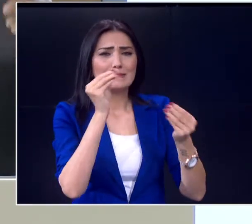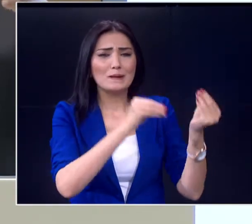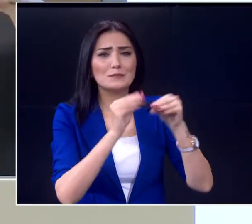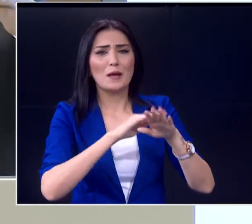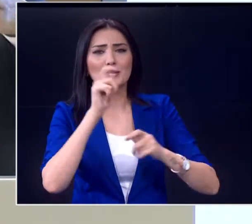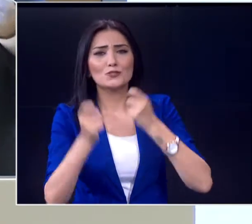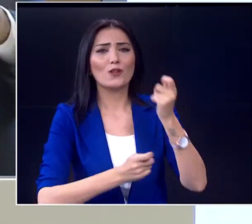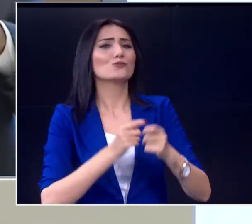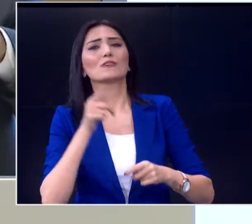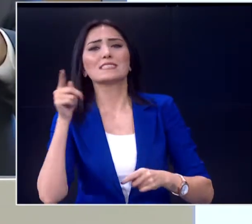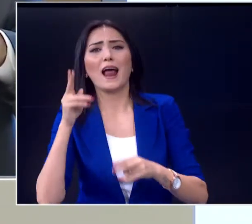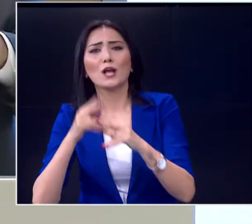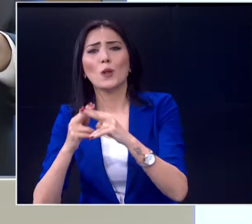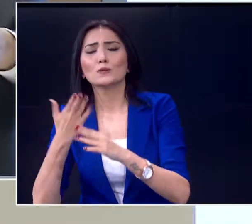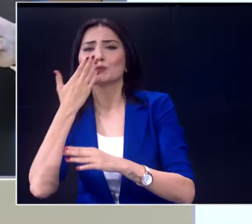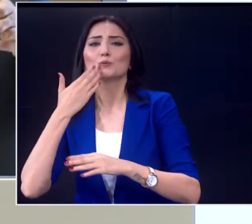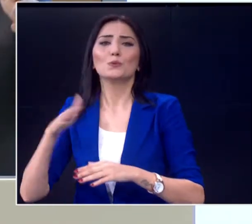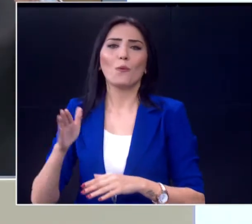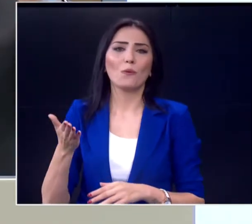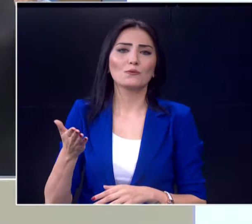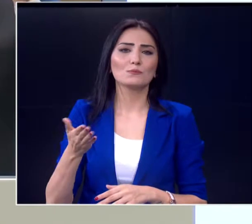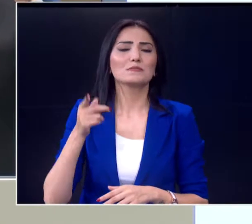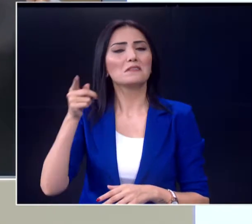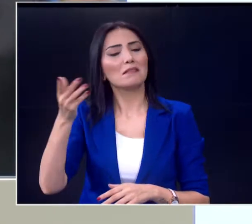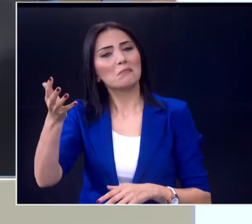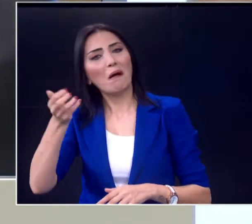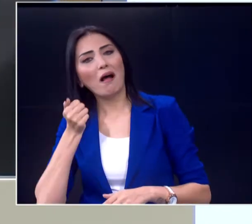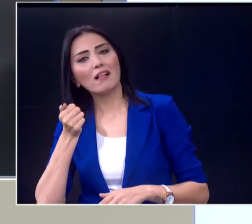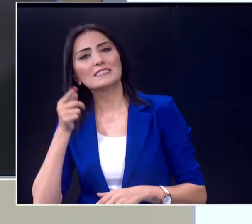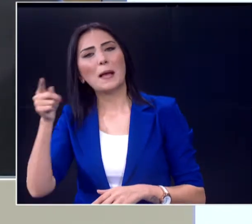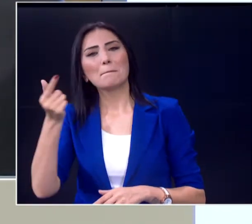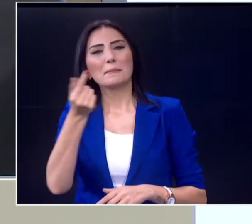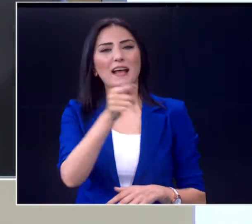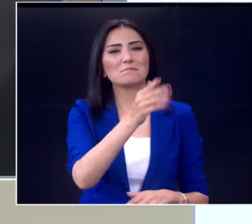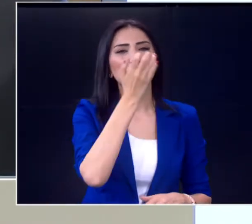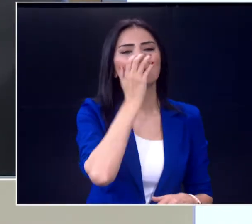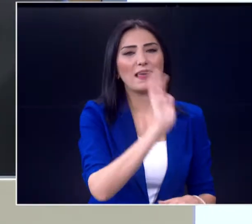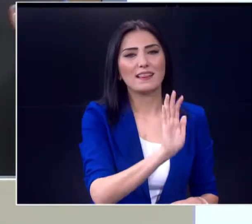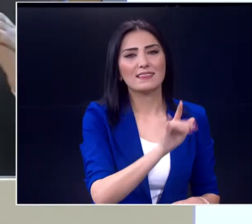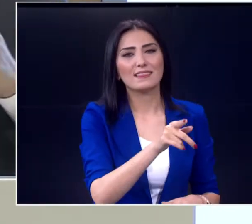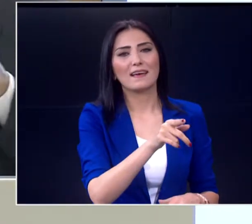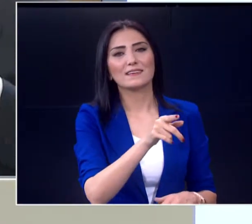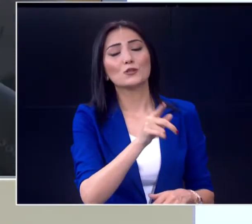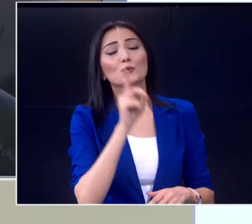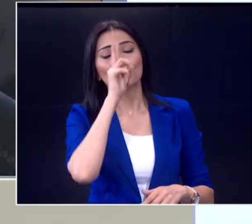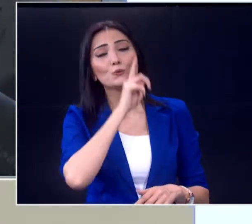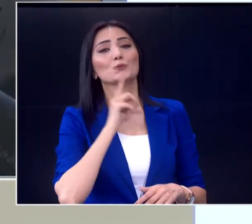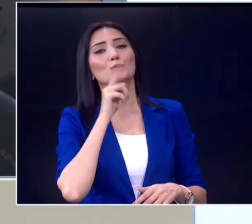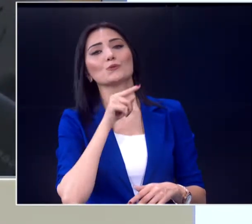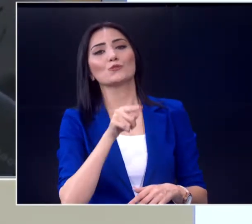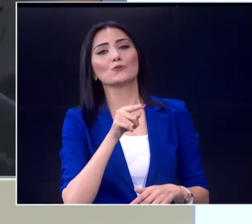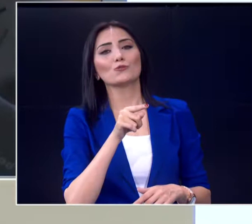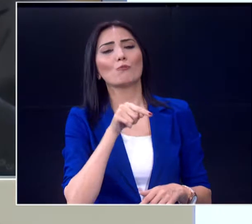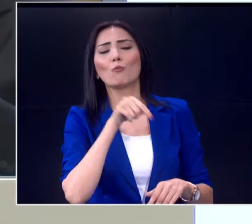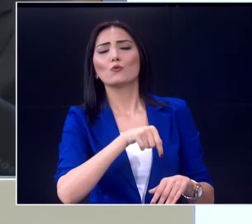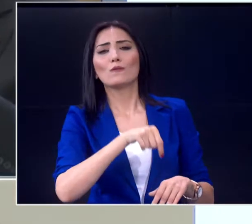Ha seninkinin acelesi yok. Sen al, sen biraz daha bekle. Çünkü Burada